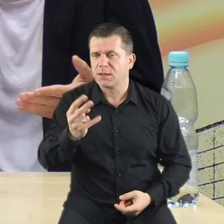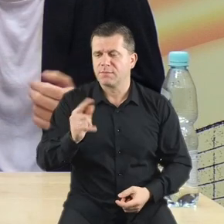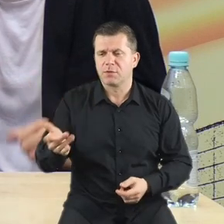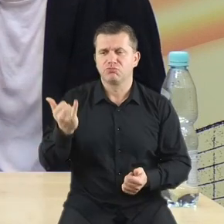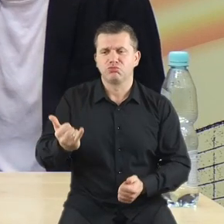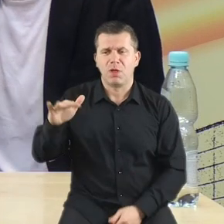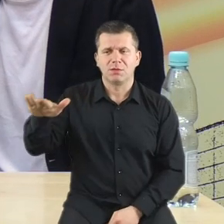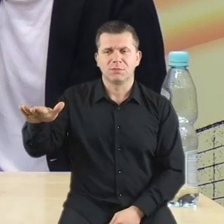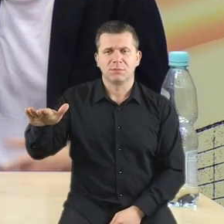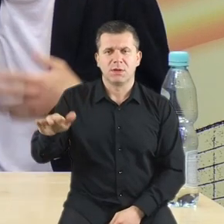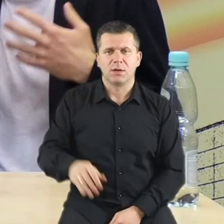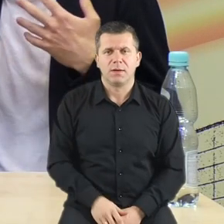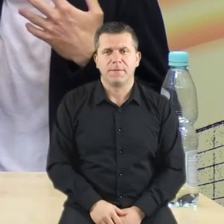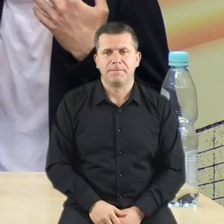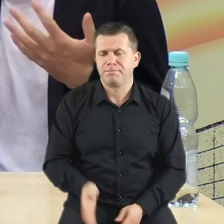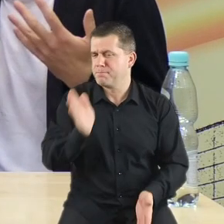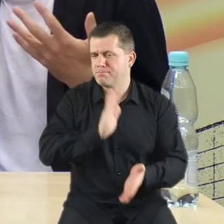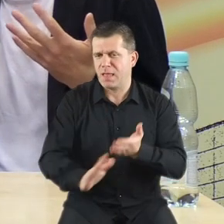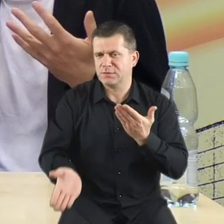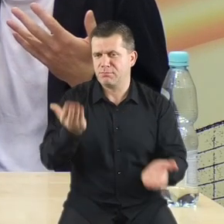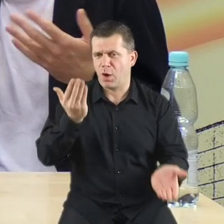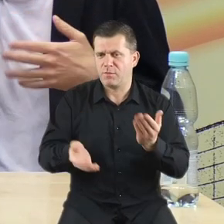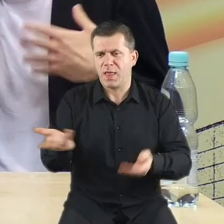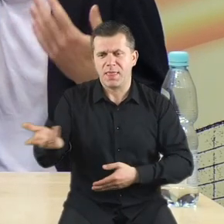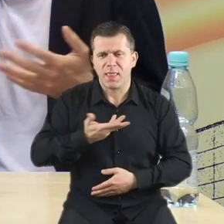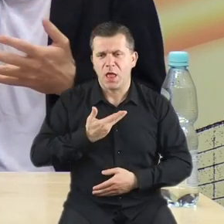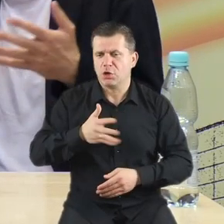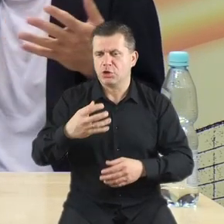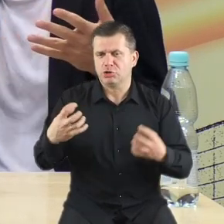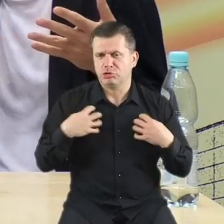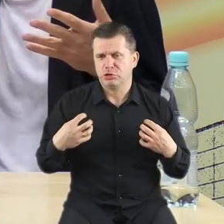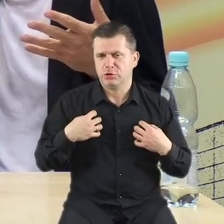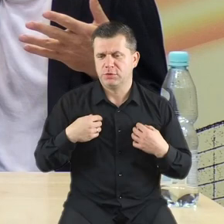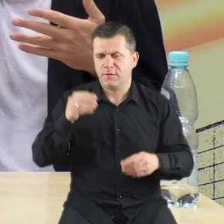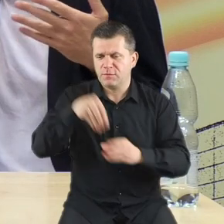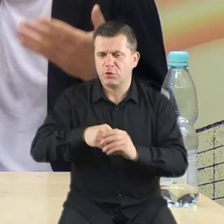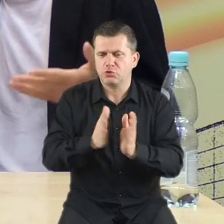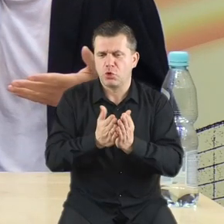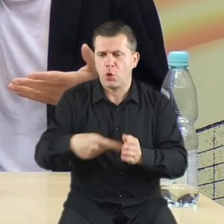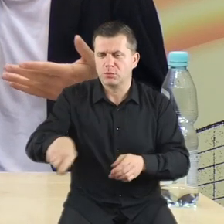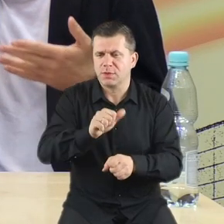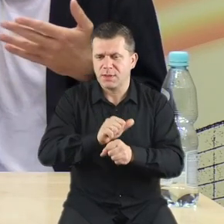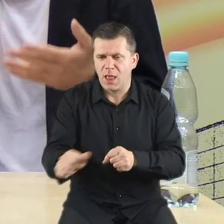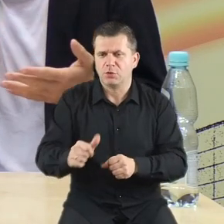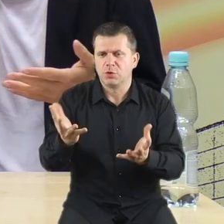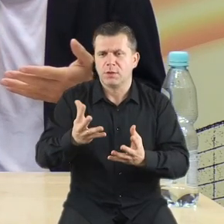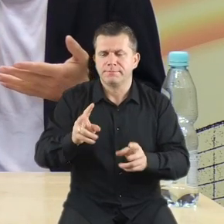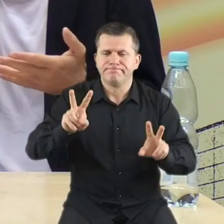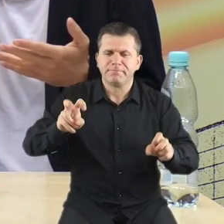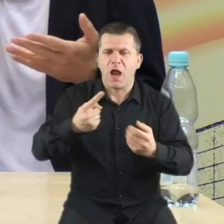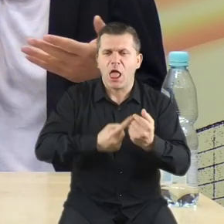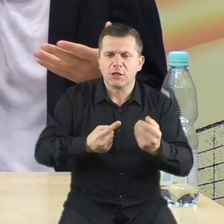ale no, bez porównania, to po prostu daje życie, powiedziałbym, bo w tych książkach to gdzieś, no są te suche liczby czy